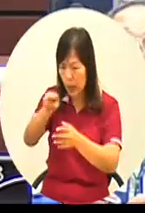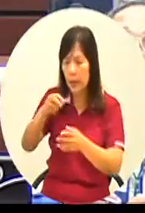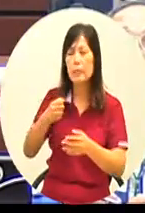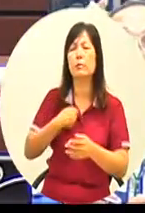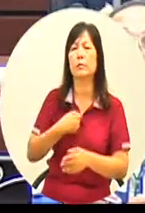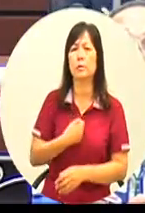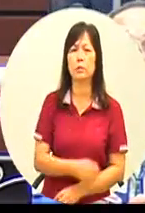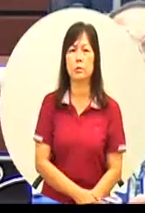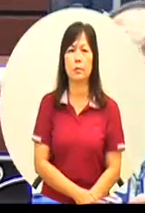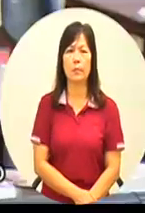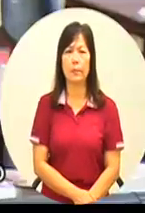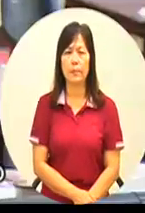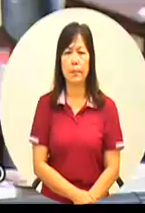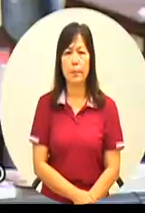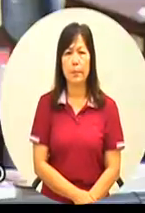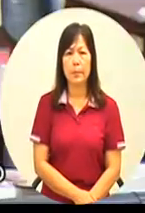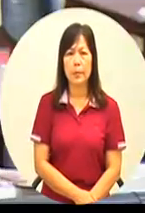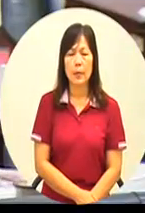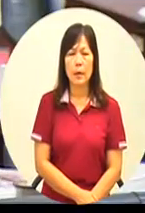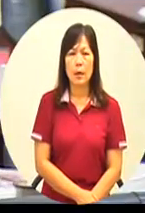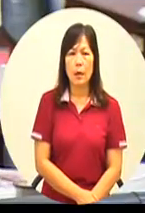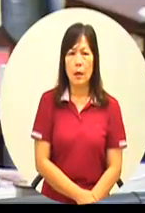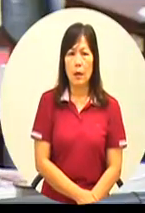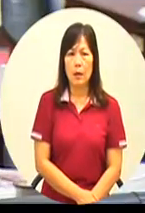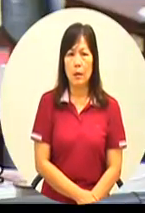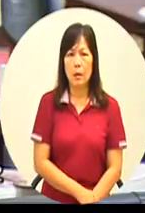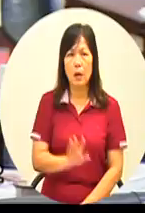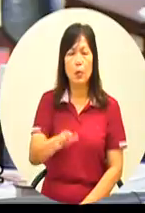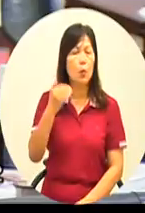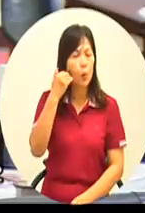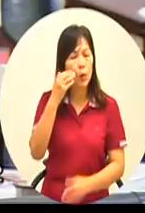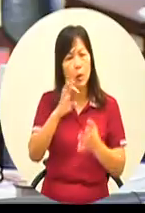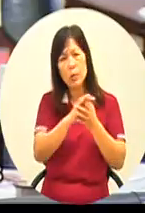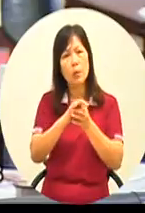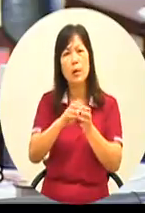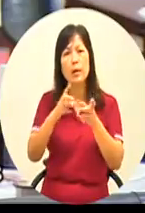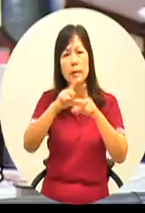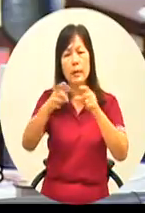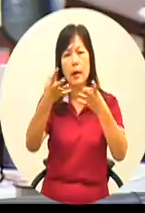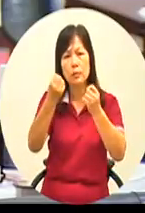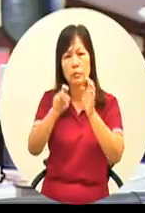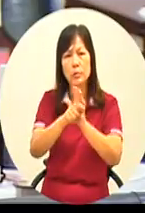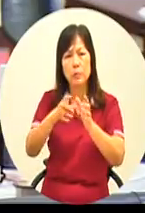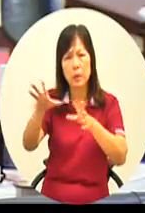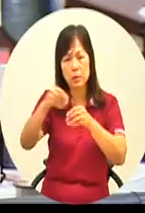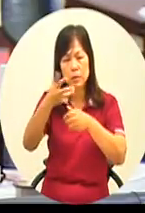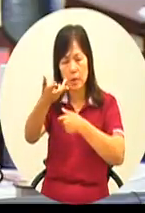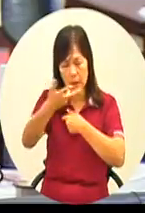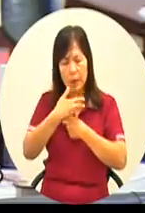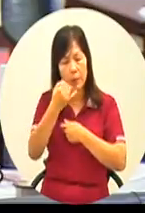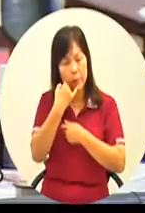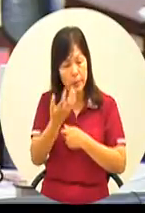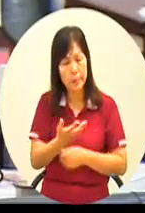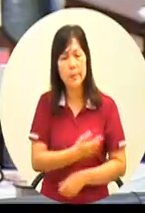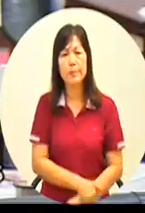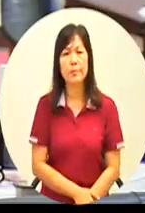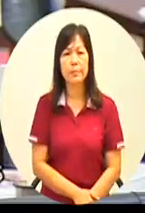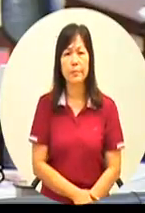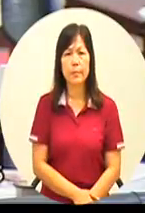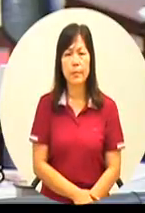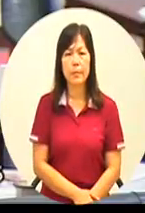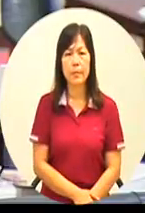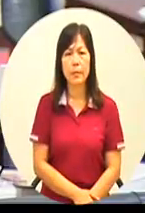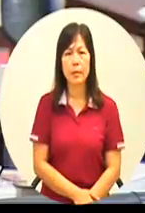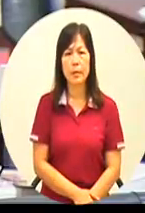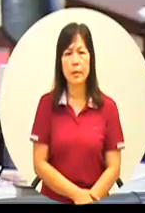息， 是，好，主委，那如果你有相关大数据的一些资料，可以再提供给我，好不好？好，主委你请坐，